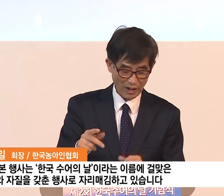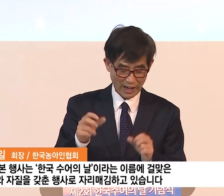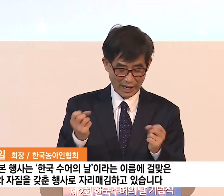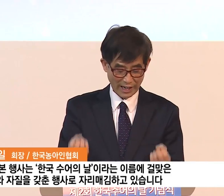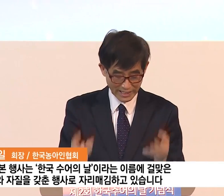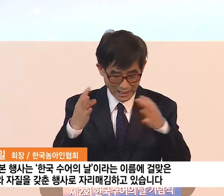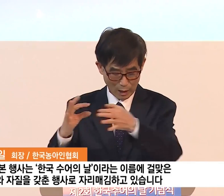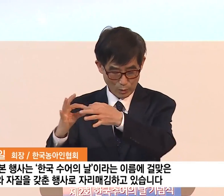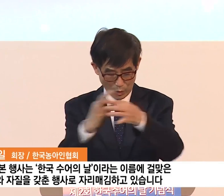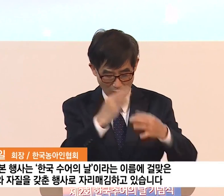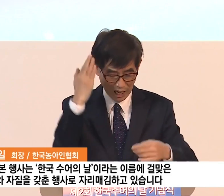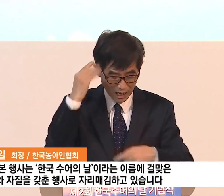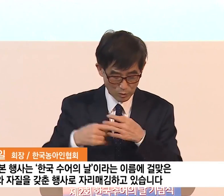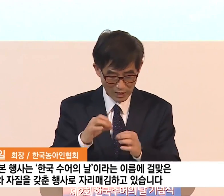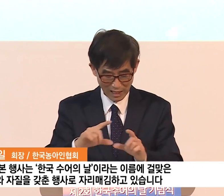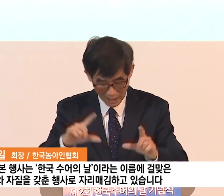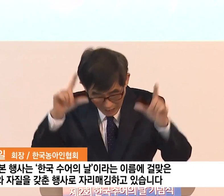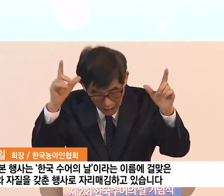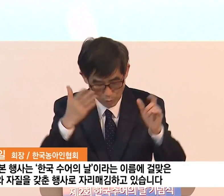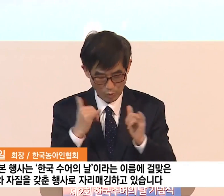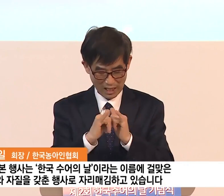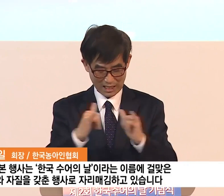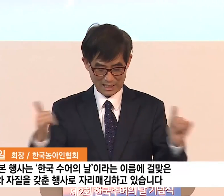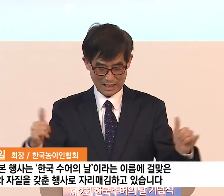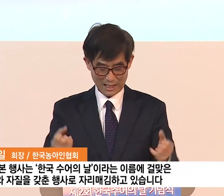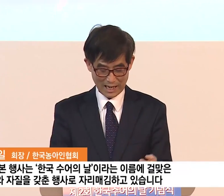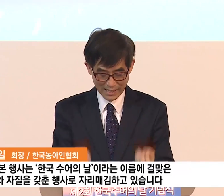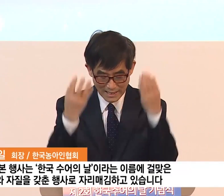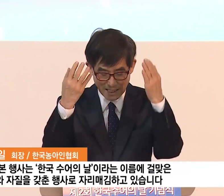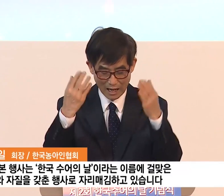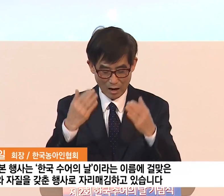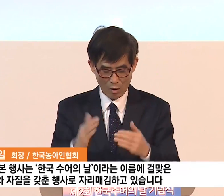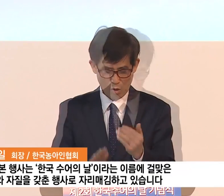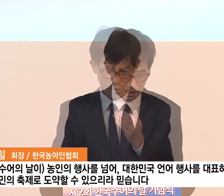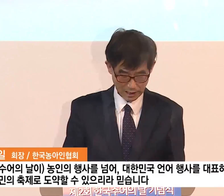자리매김을 하고 있습니다.